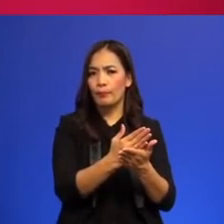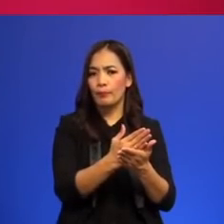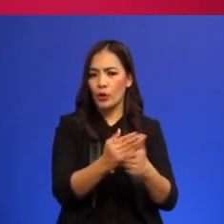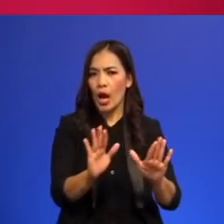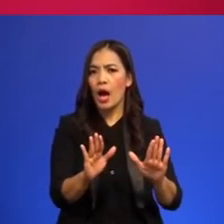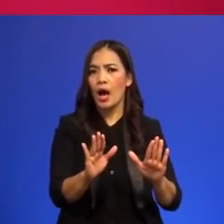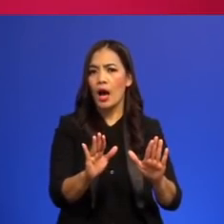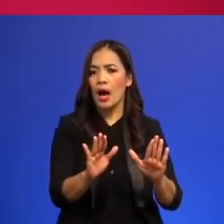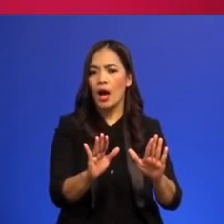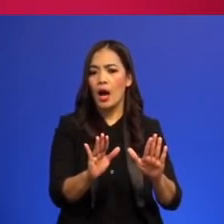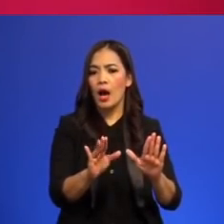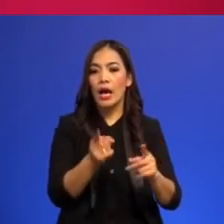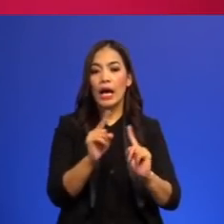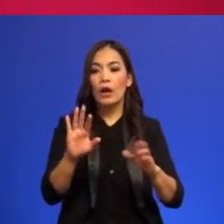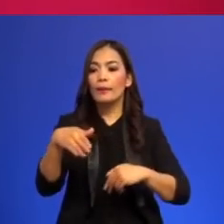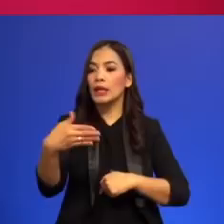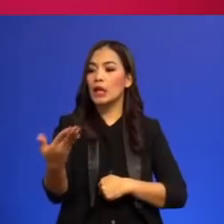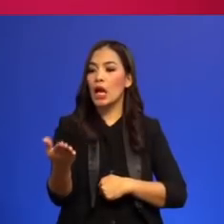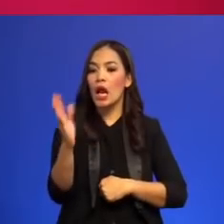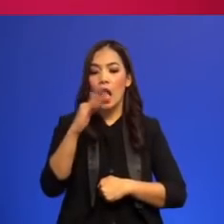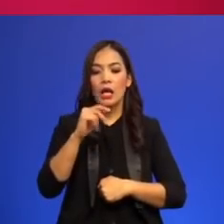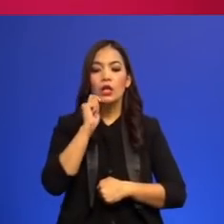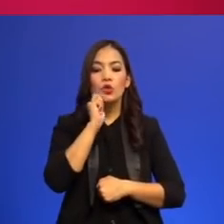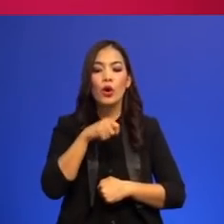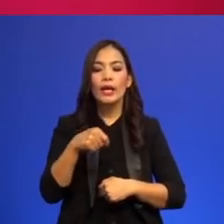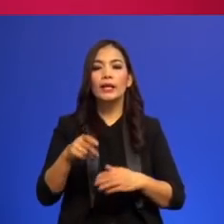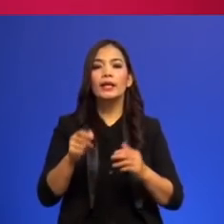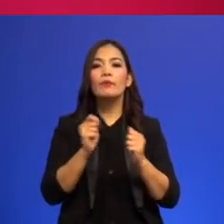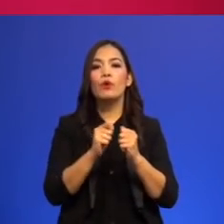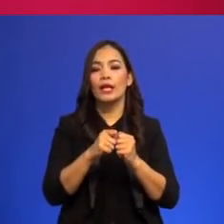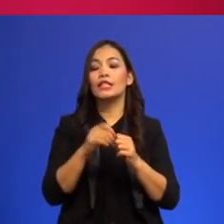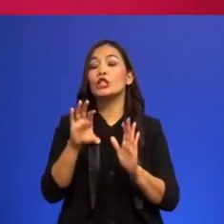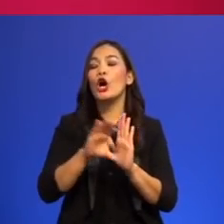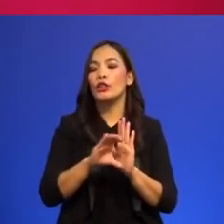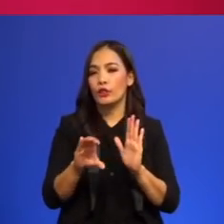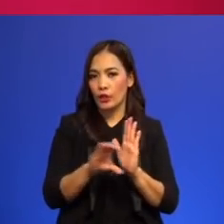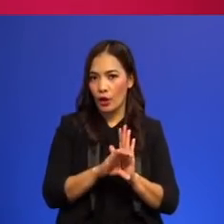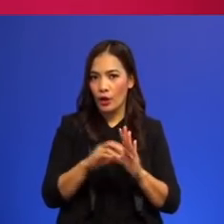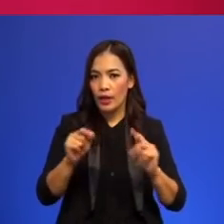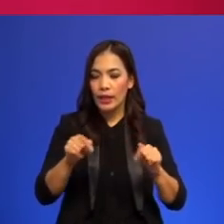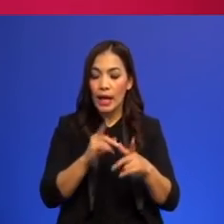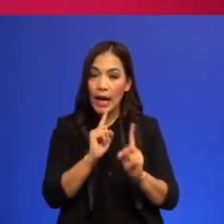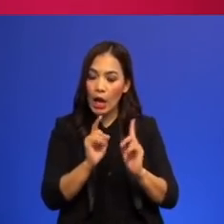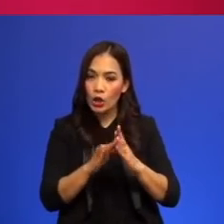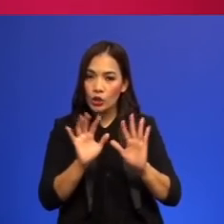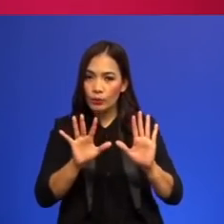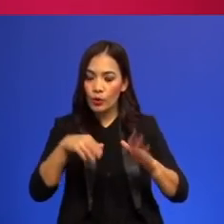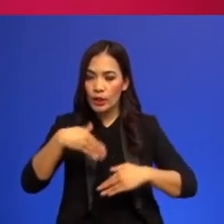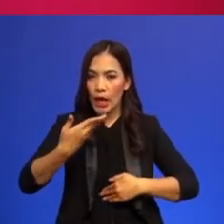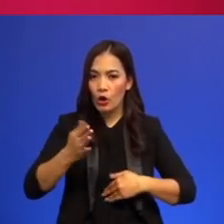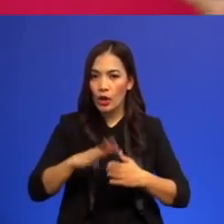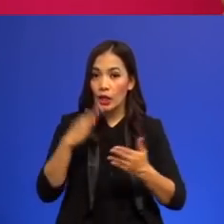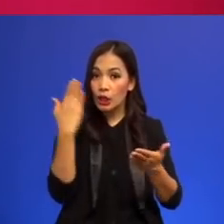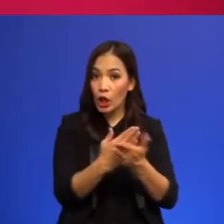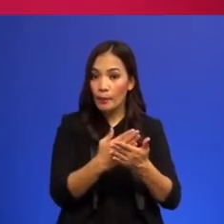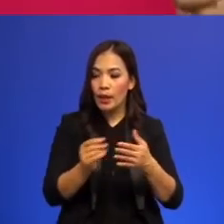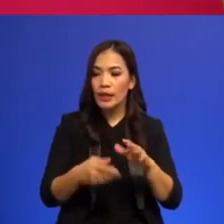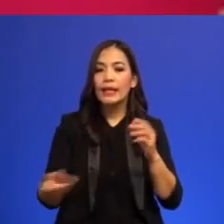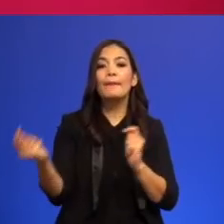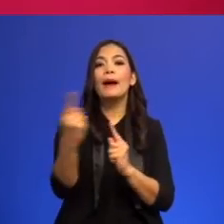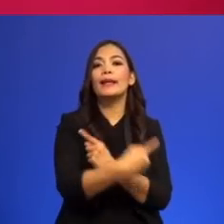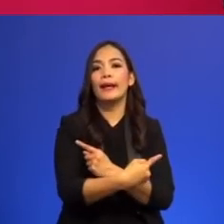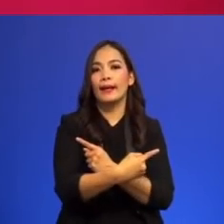udah. Nanti kalau meninggal atau hari tuanya ini dipakai. Misalnya. Atau sampai 10 tahun berhenti setelah itu